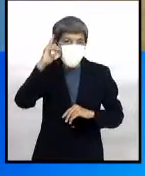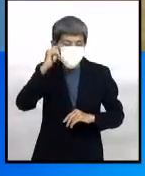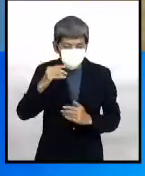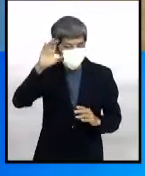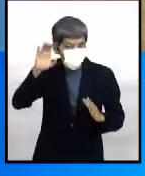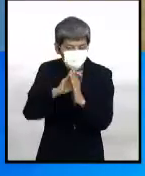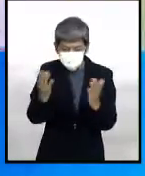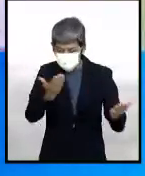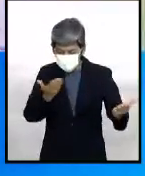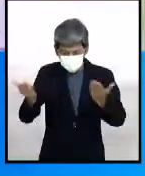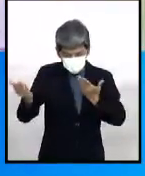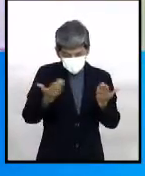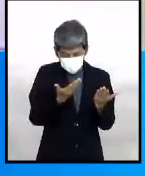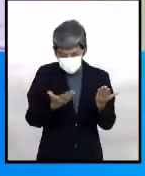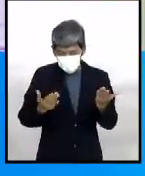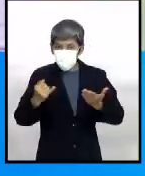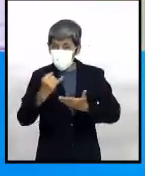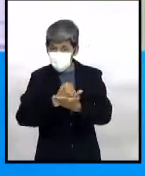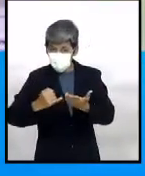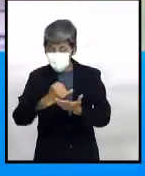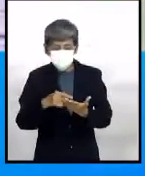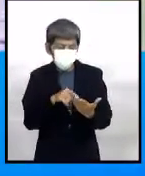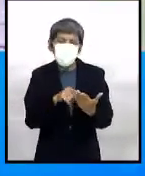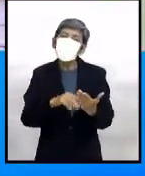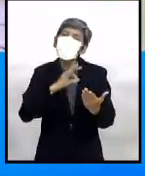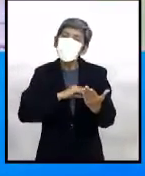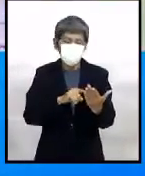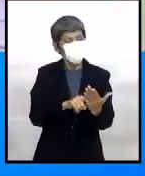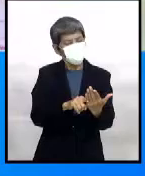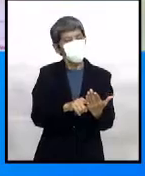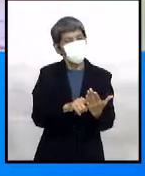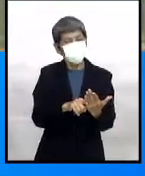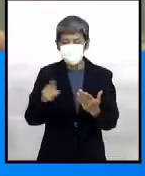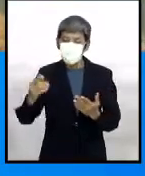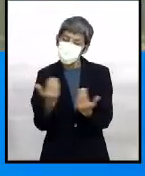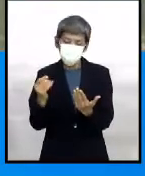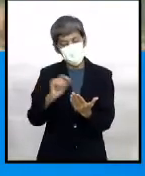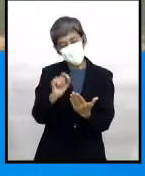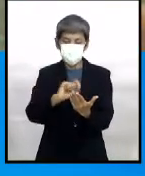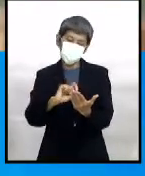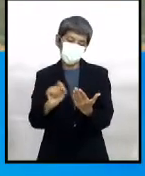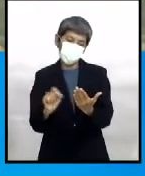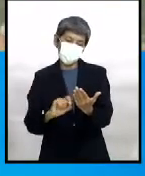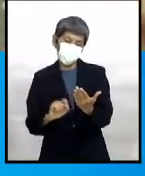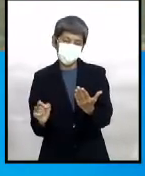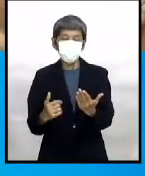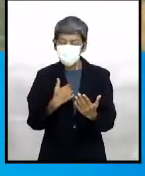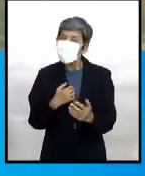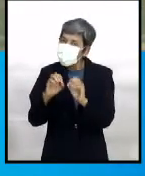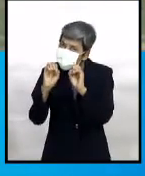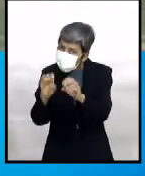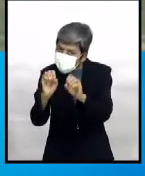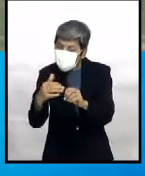องส่งรูปมาให้ดูในเรื่องอาร์ตคุณนัทวิจารณ์ให้หน่อยค่ะอ๋ออันนี ้ให้ดูว่าผลงานที่สวยงาม เป็นแบบนี้นะครับช่วยผมก็ช่วยส